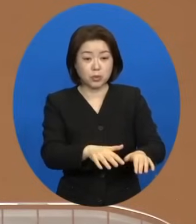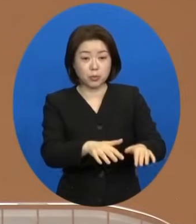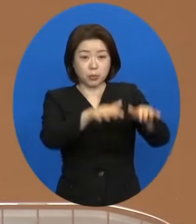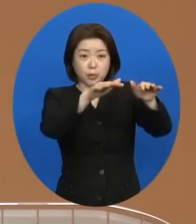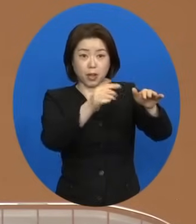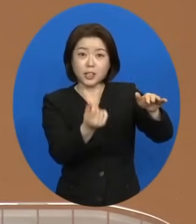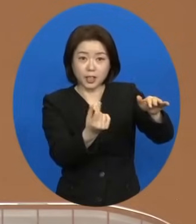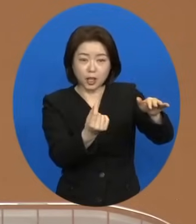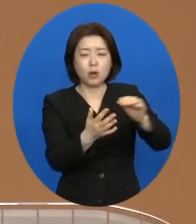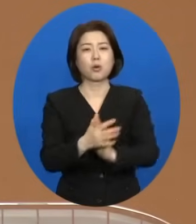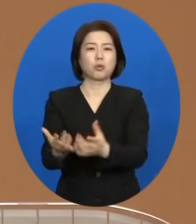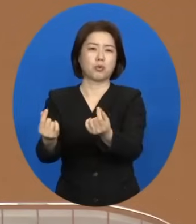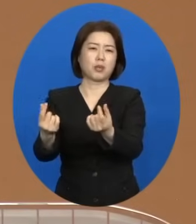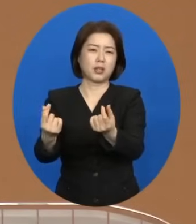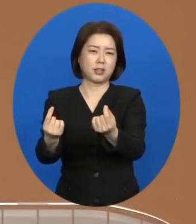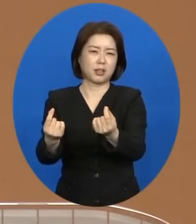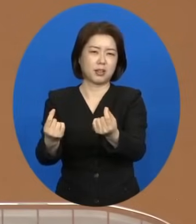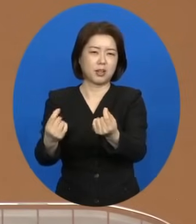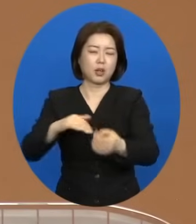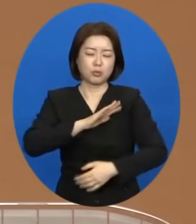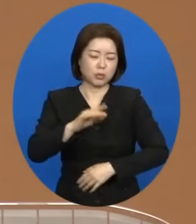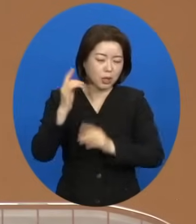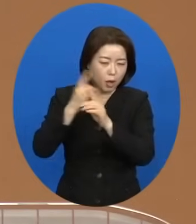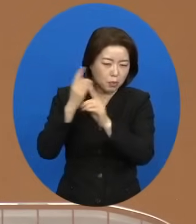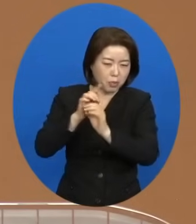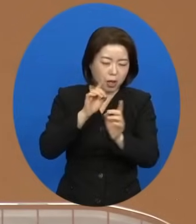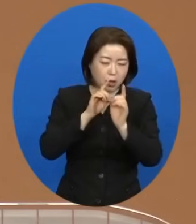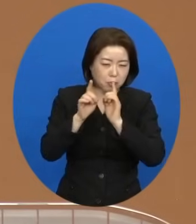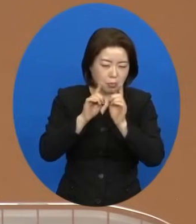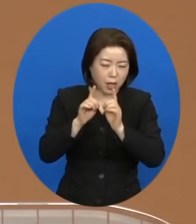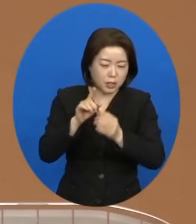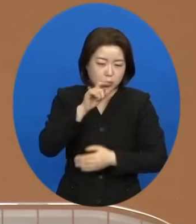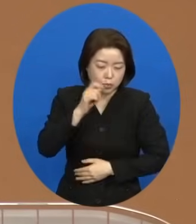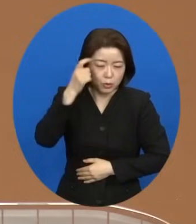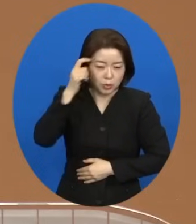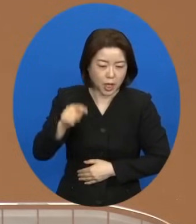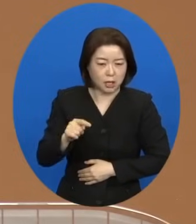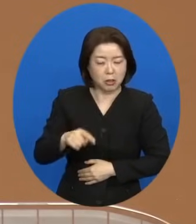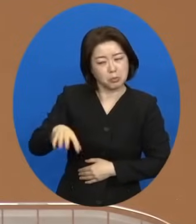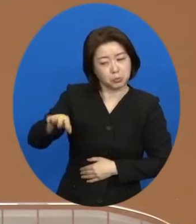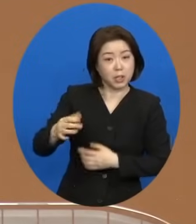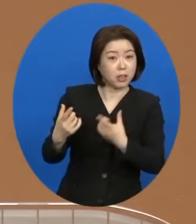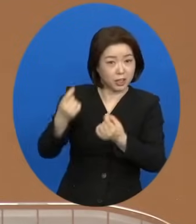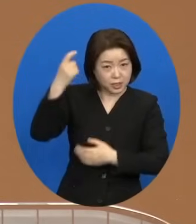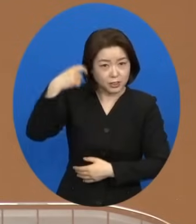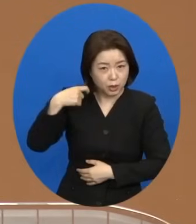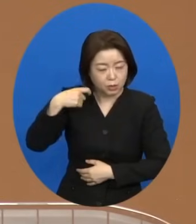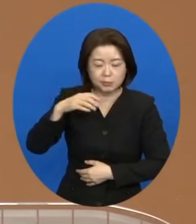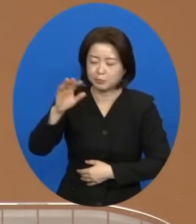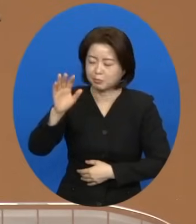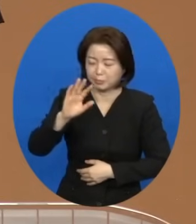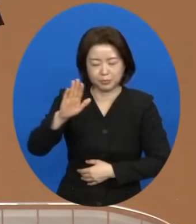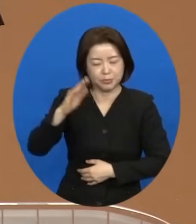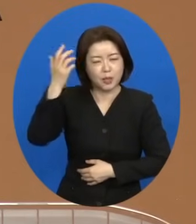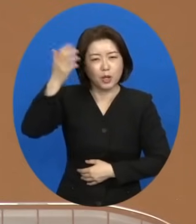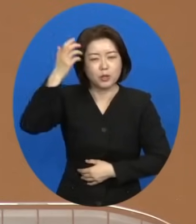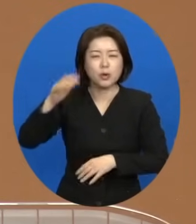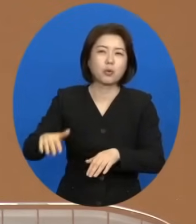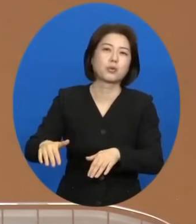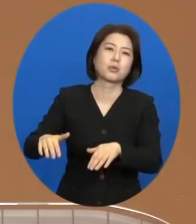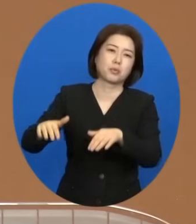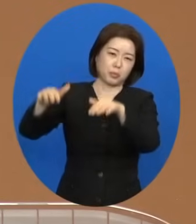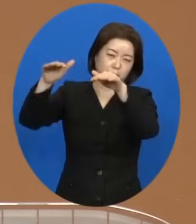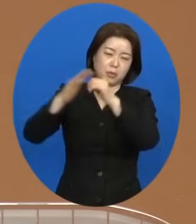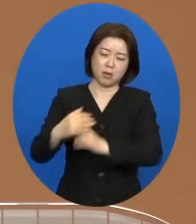마찬가지로 우리가 매일 말씀을 묵상하는 것이 별거 아닌 거 같지만 그것이 우리의 영혼을 성장하게 합니다